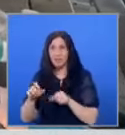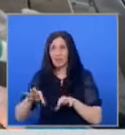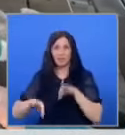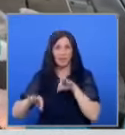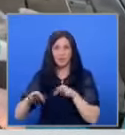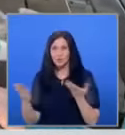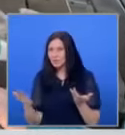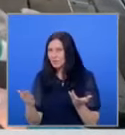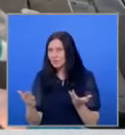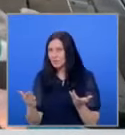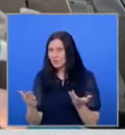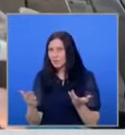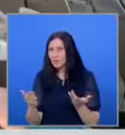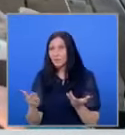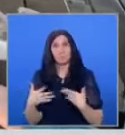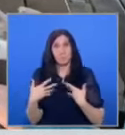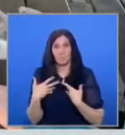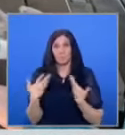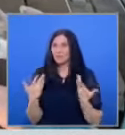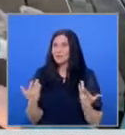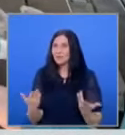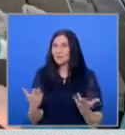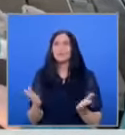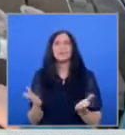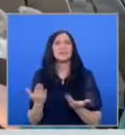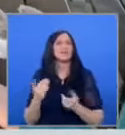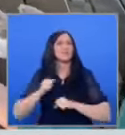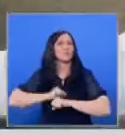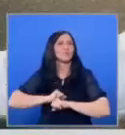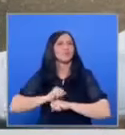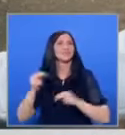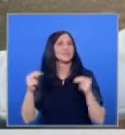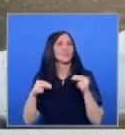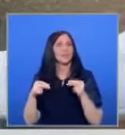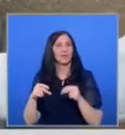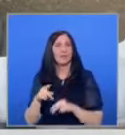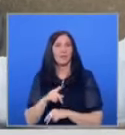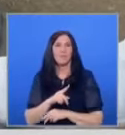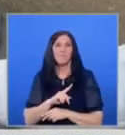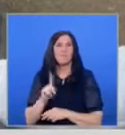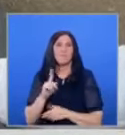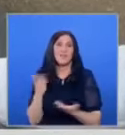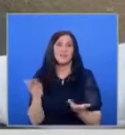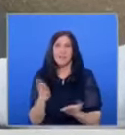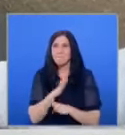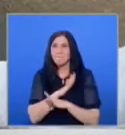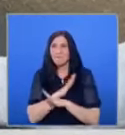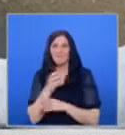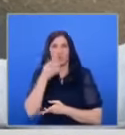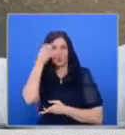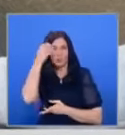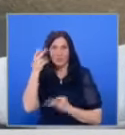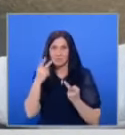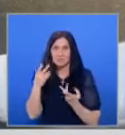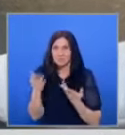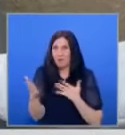правилно, с предпочитание ставаш общински съветник. То не са мъртви души, разбираш, и хора,